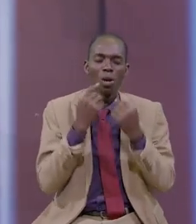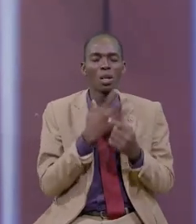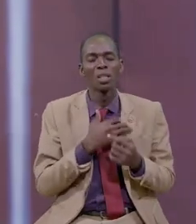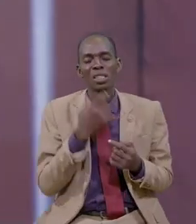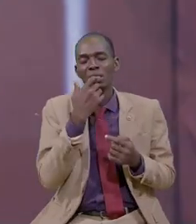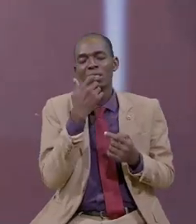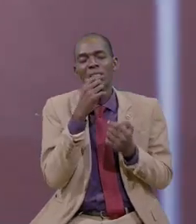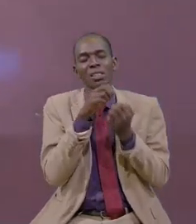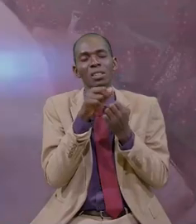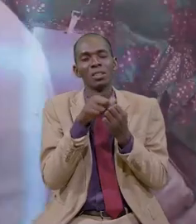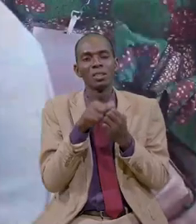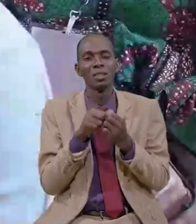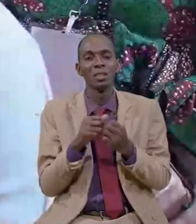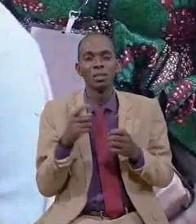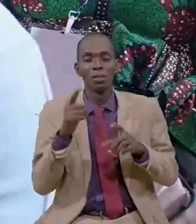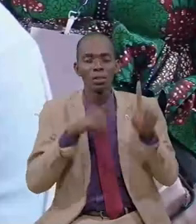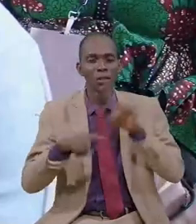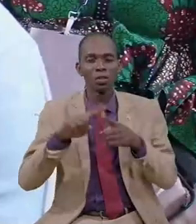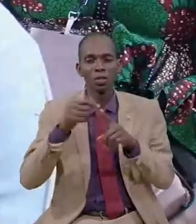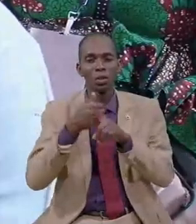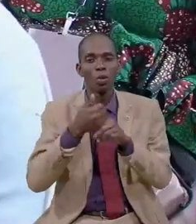soit ce qui arrive, je n'irai pas là-bas.